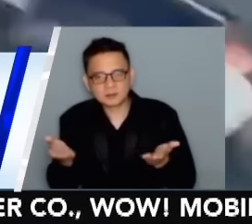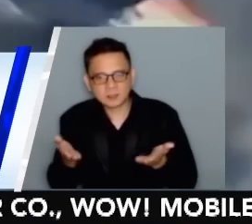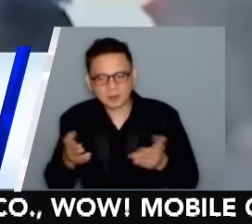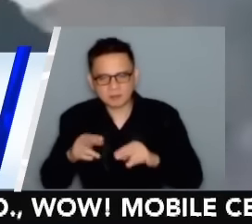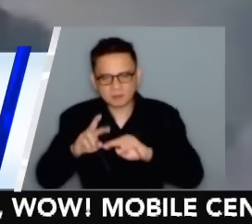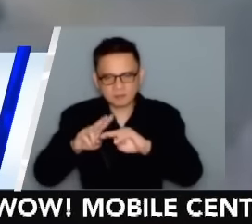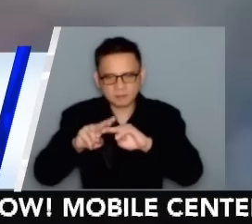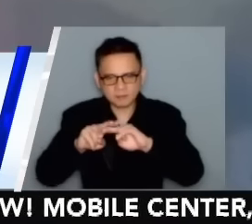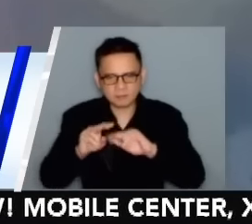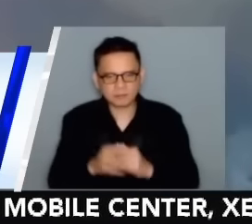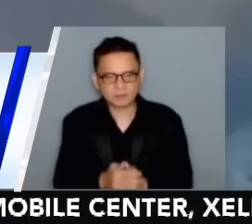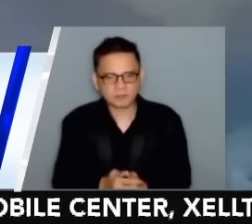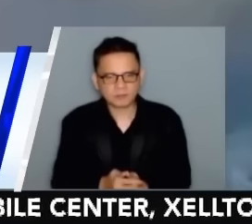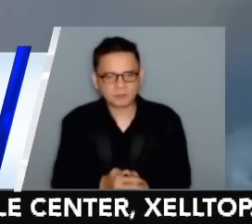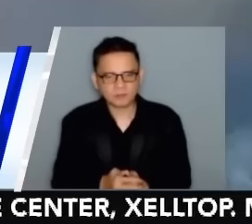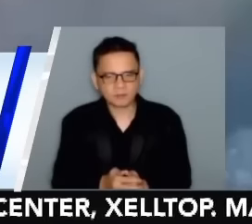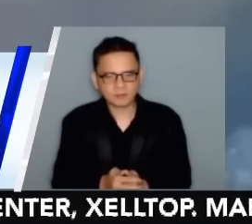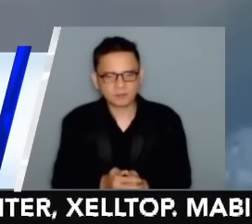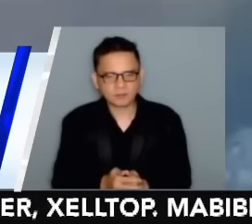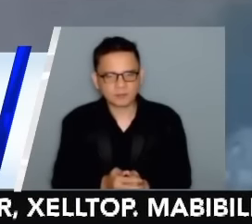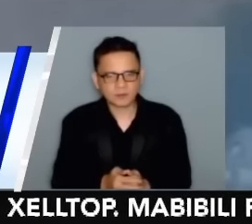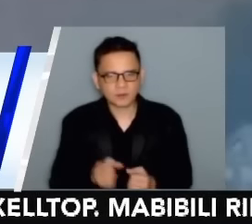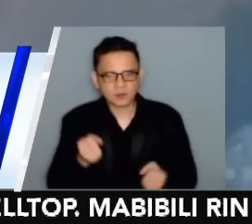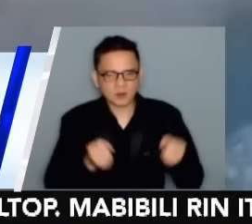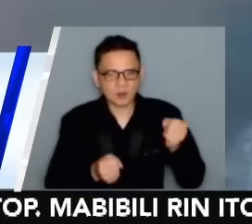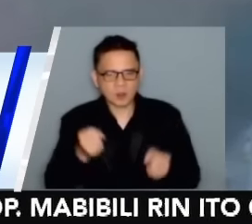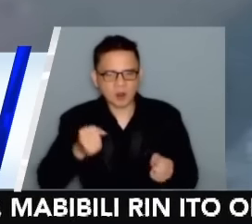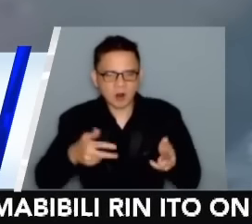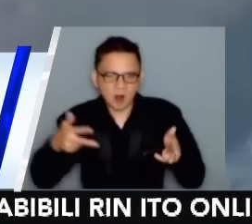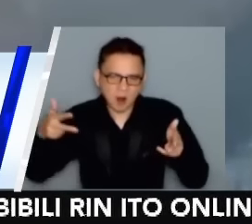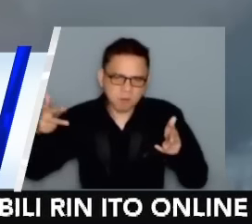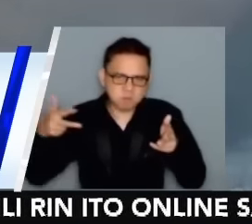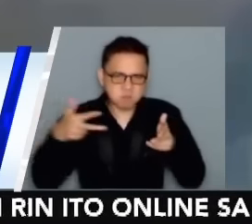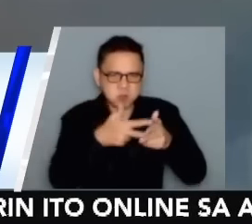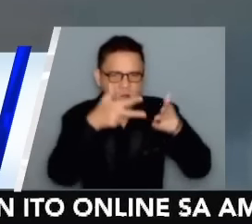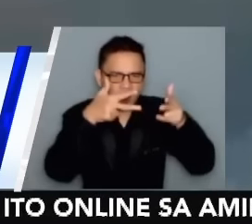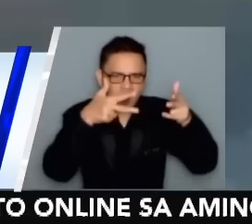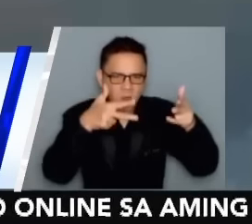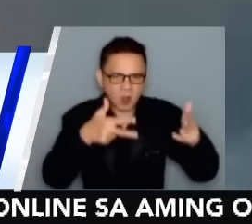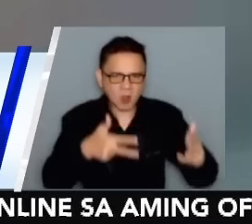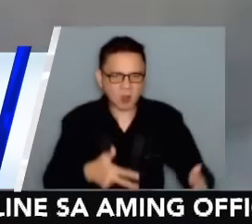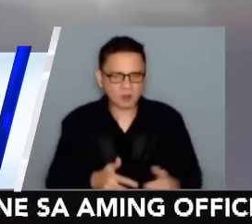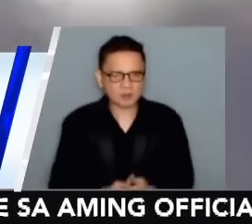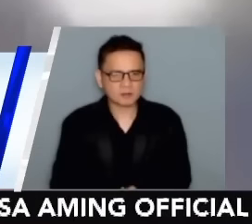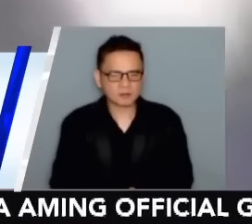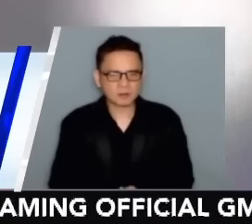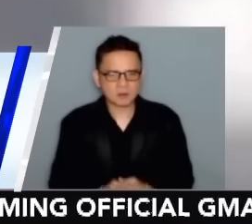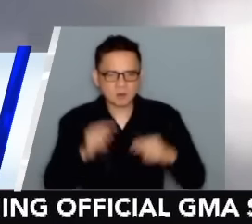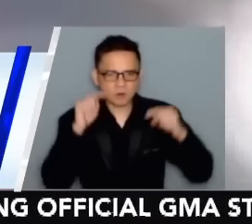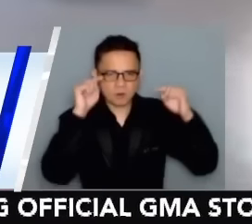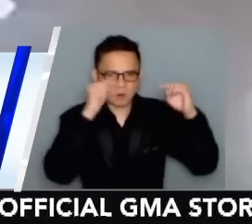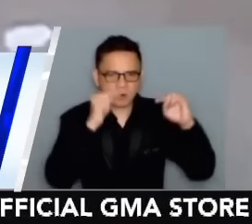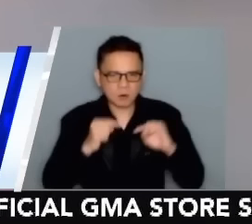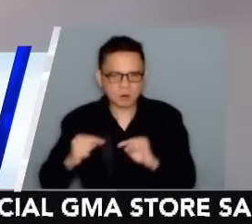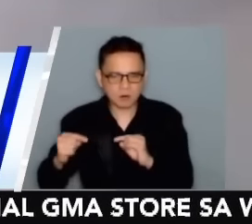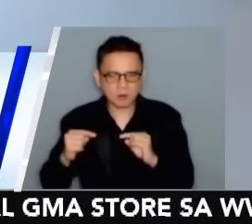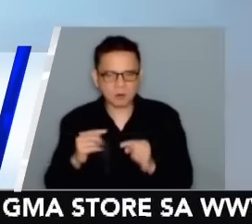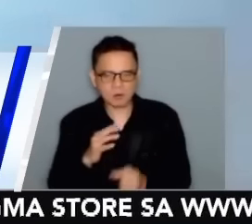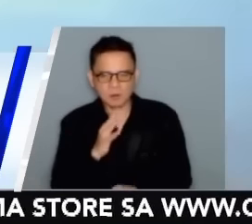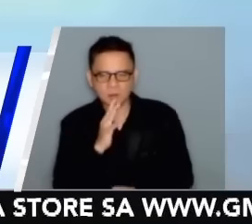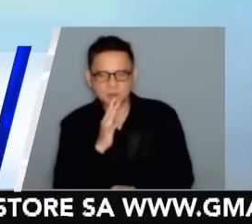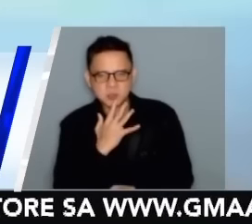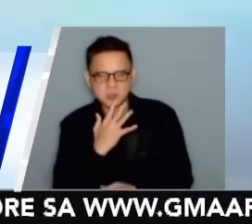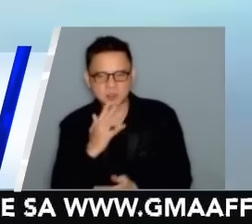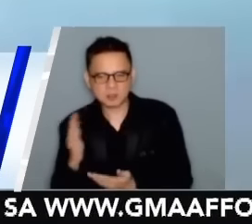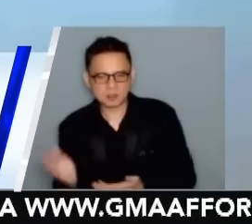kotse nagtamo ng matinding tama sa ulo at iba't ibang bahagi ng katawan ang Rider ng motorsiklo na critical sa ospital naharap sa